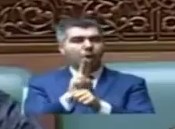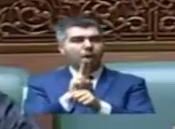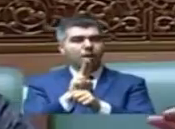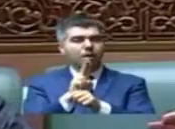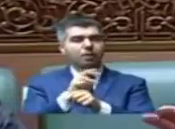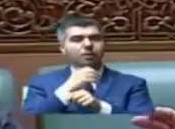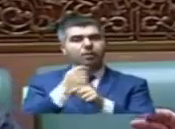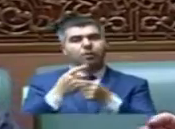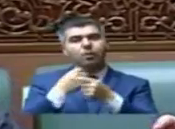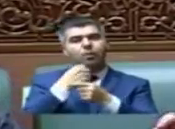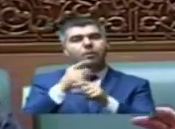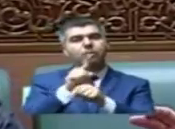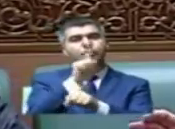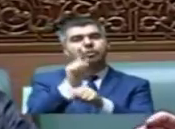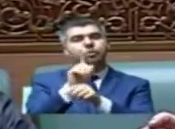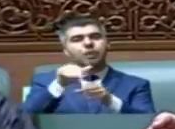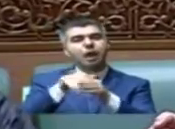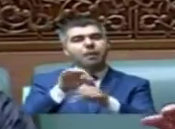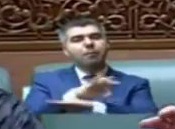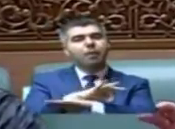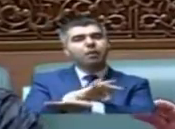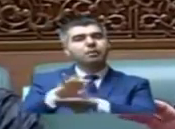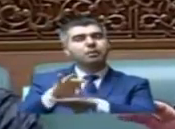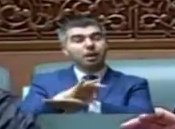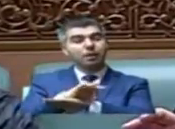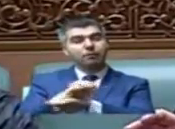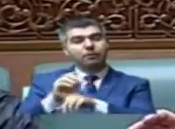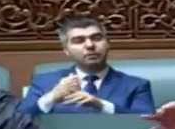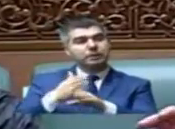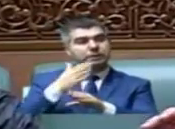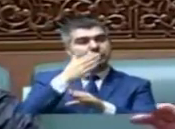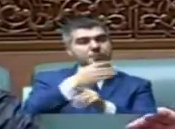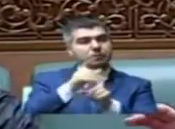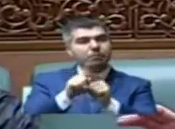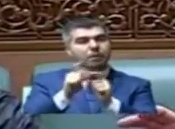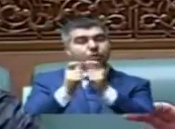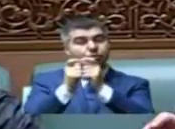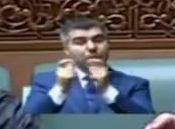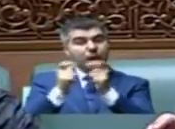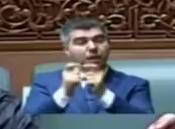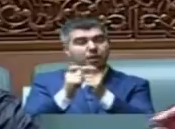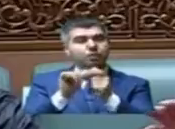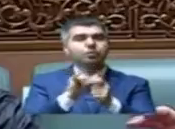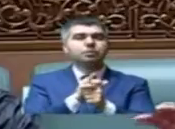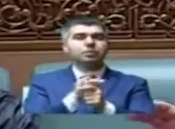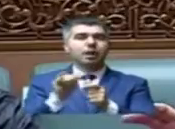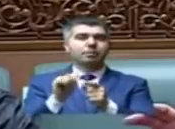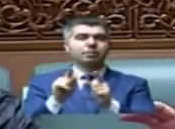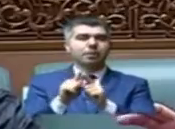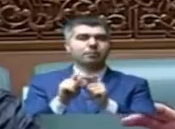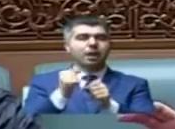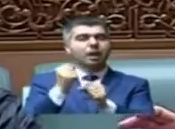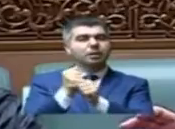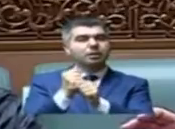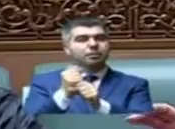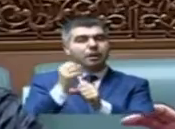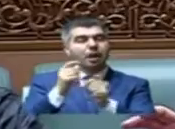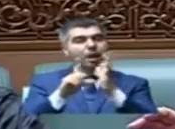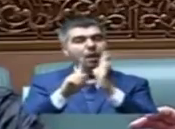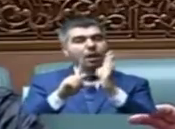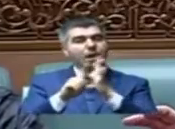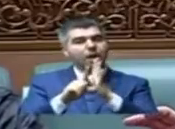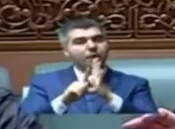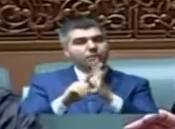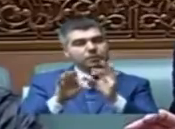بعدم تفويت موظفي الجماعات الترابية إلى القطاع الخاص في إطار التدبير المفوض دون وضع إطار